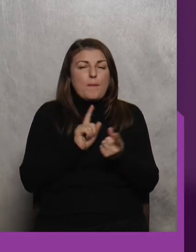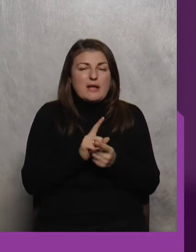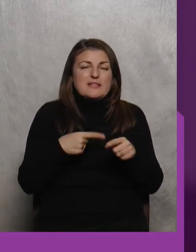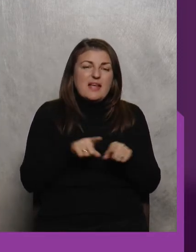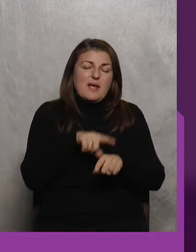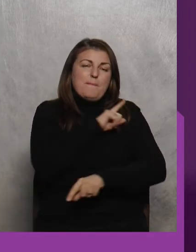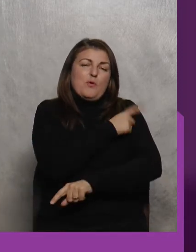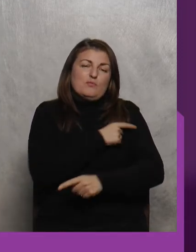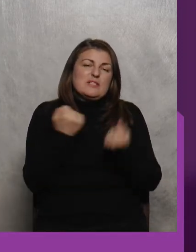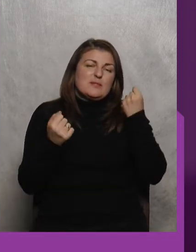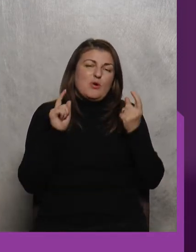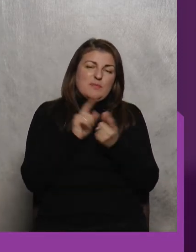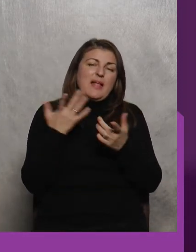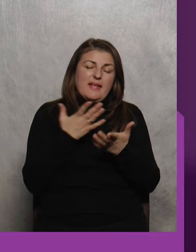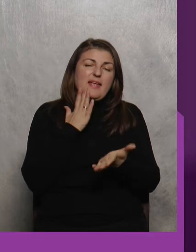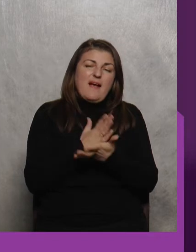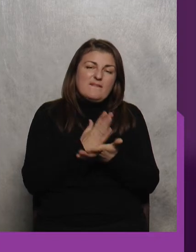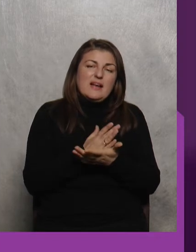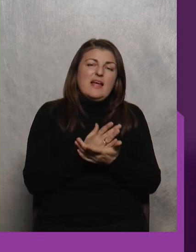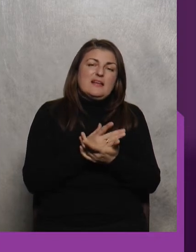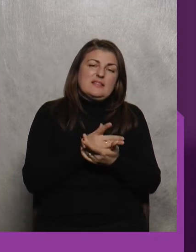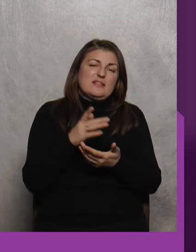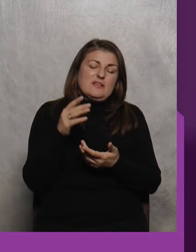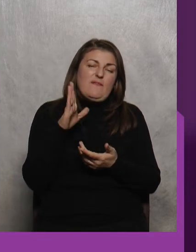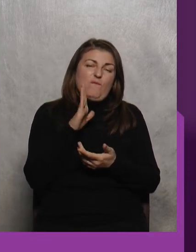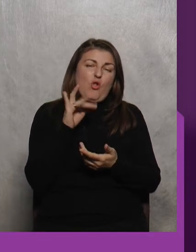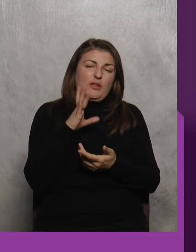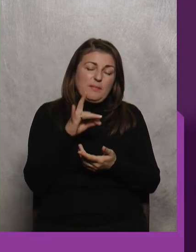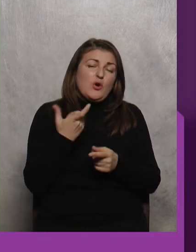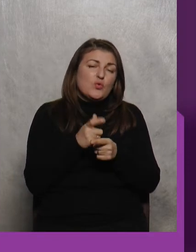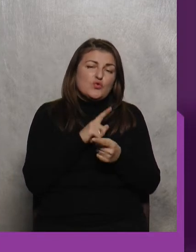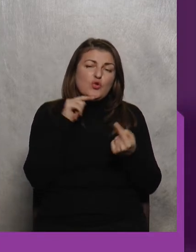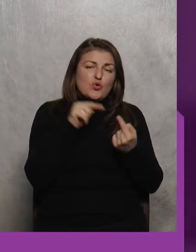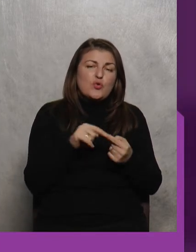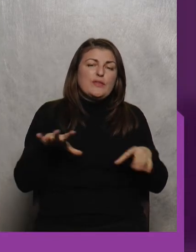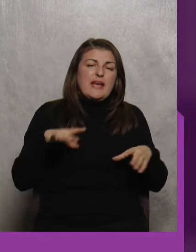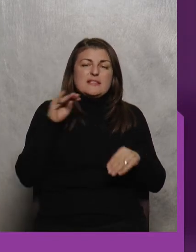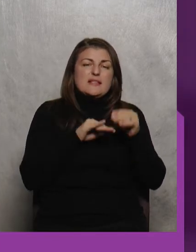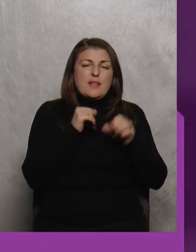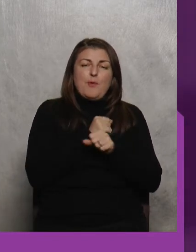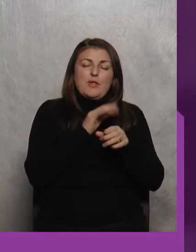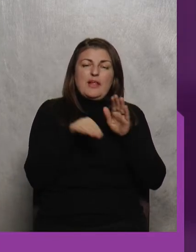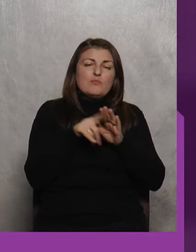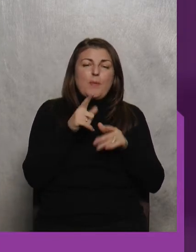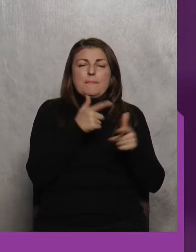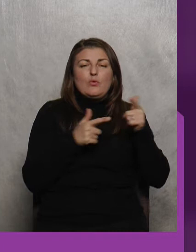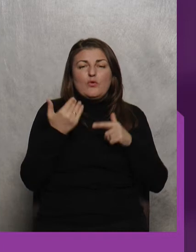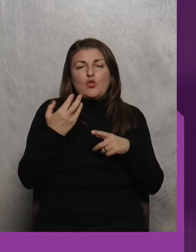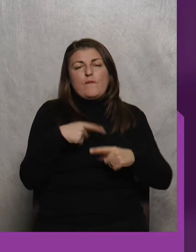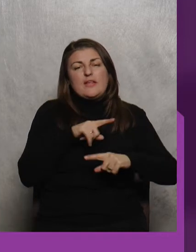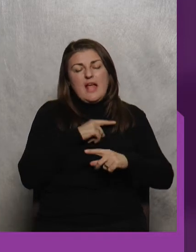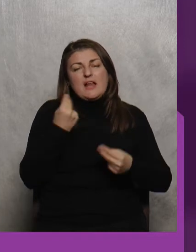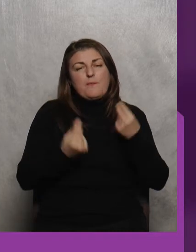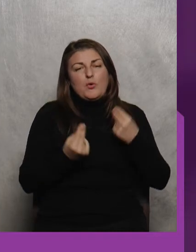такими потужними спортсменами, які являється і Мішусін Володимир. Дуже достойно і тренерський склад попрацював над тим, щоб підготувати його до